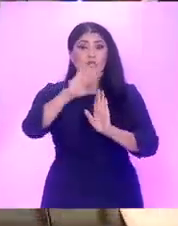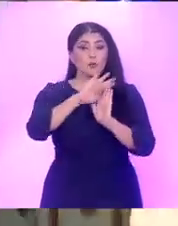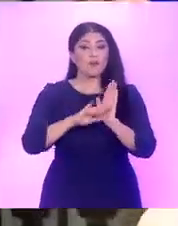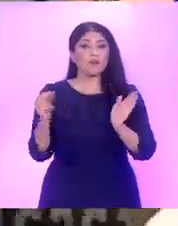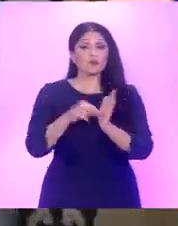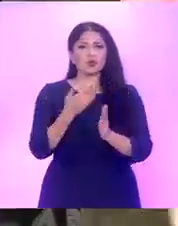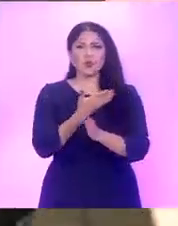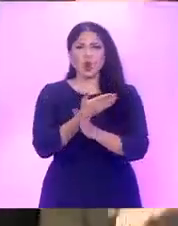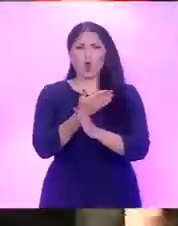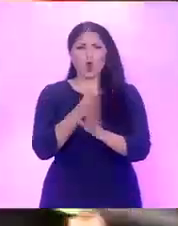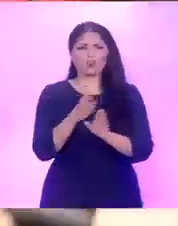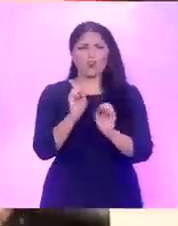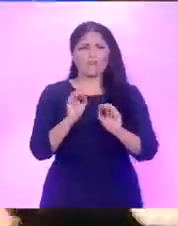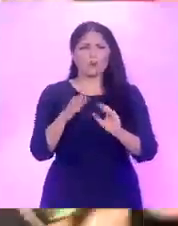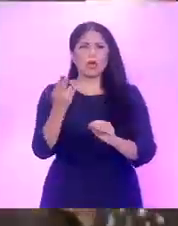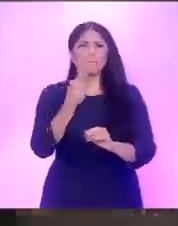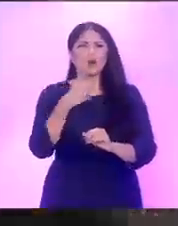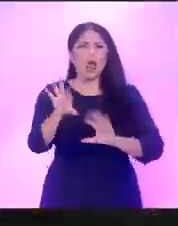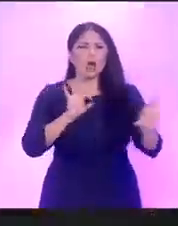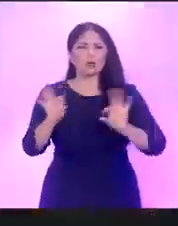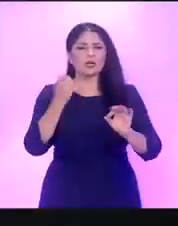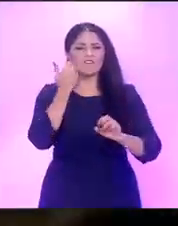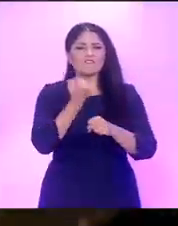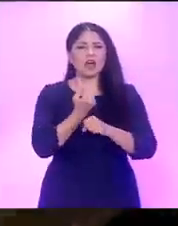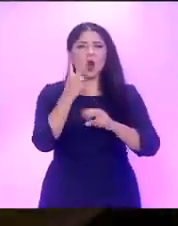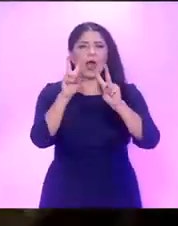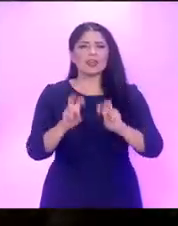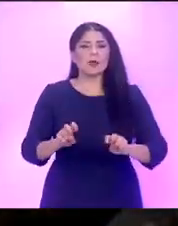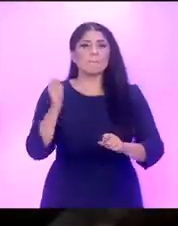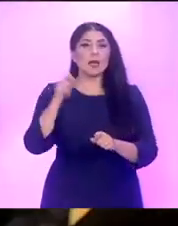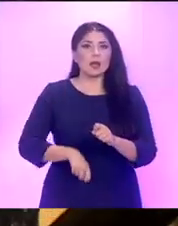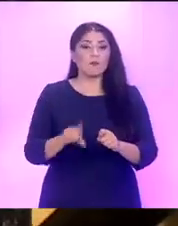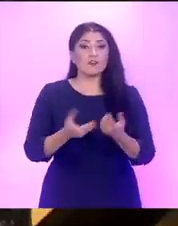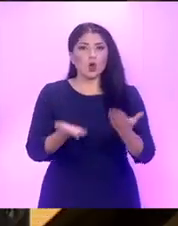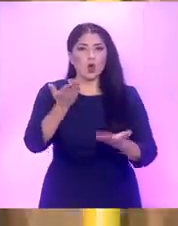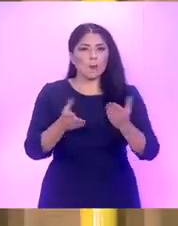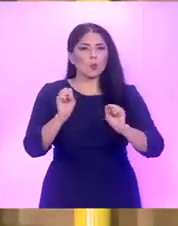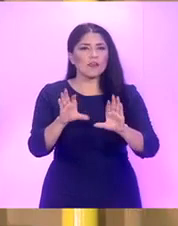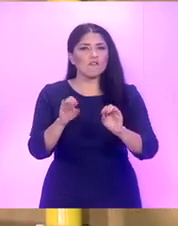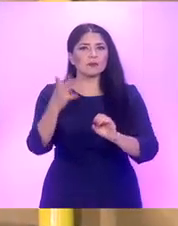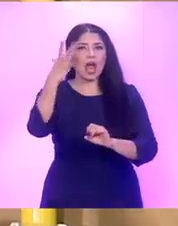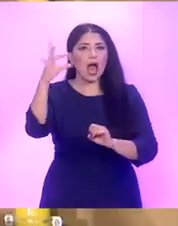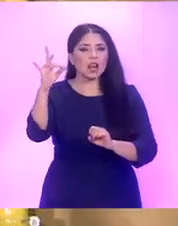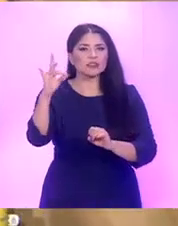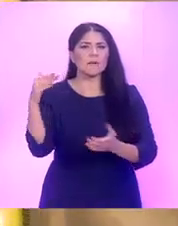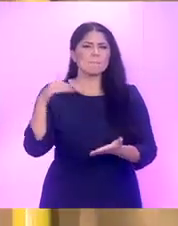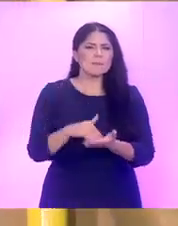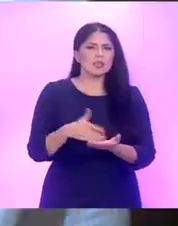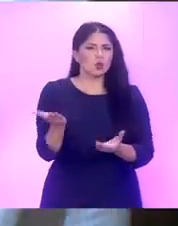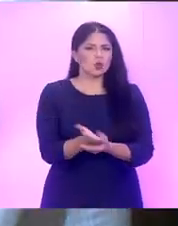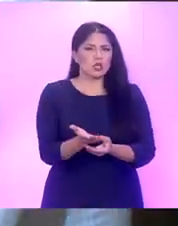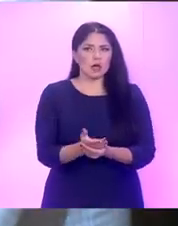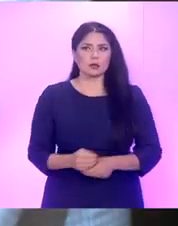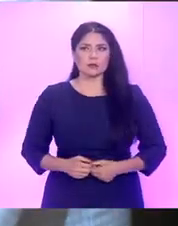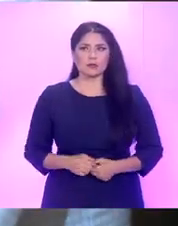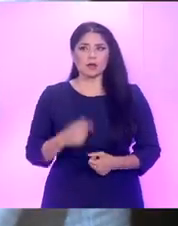fi trecute toate datele pe care polițiștii le adună într-o anchetă penală. Acestea vor putea fi comparate cu informațiile din alte mii de cazuri.